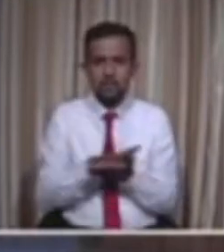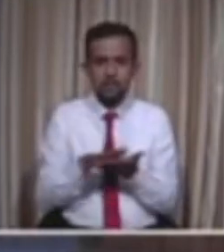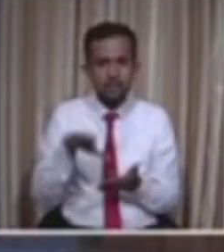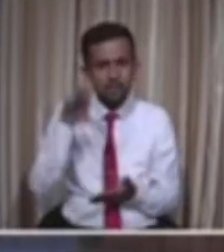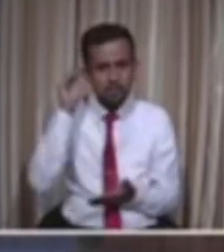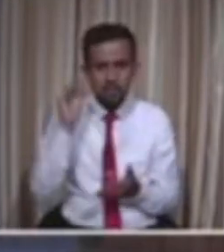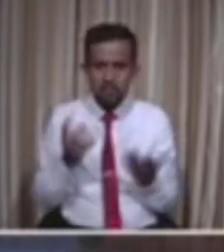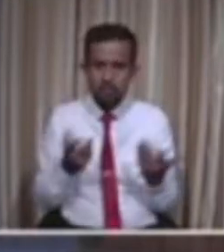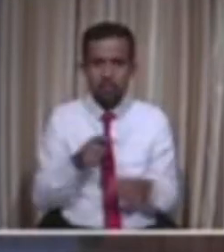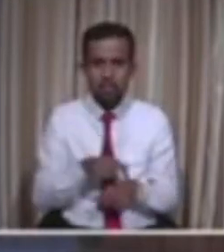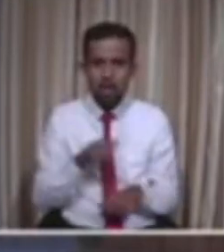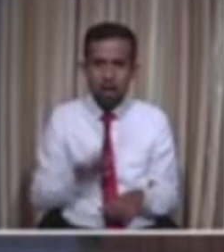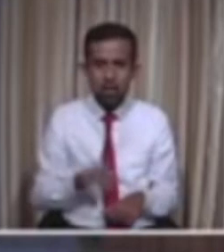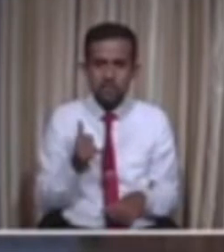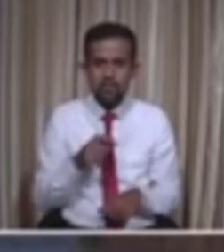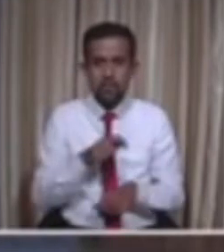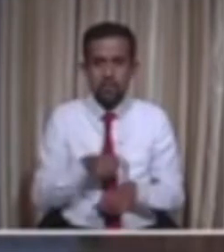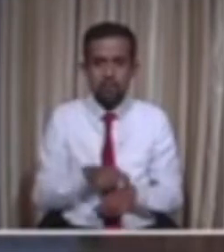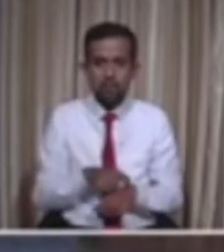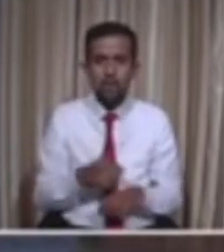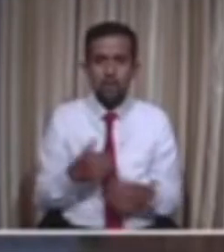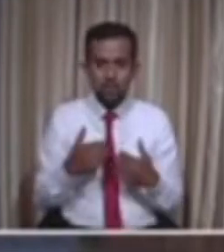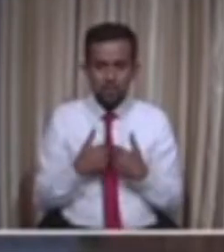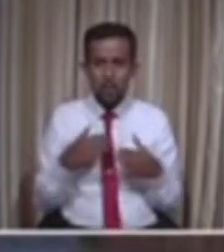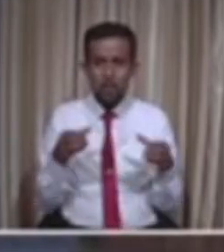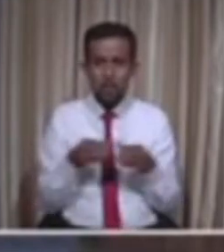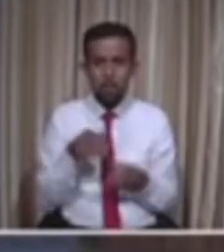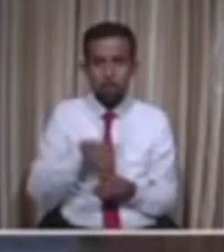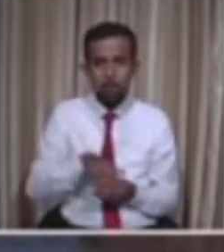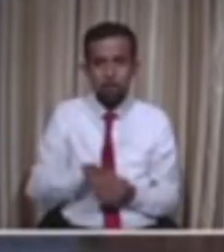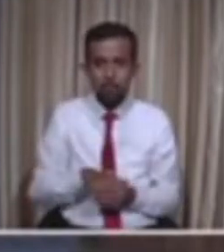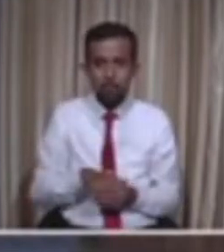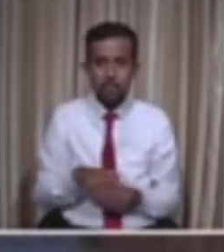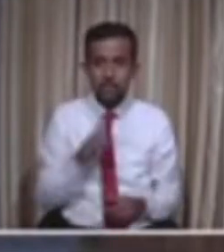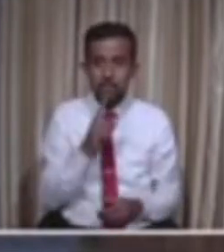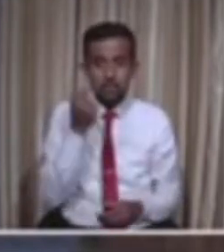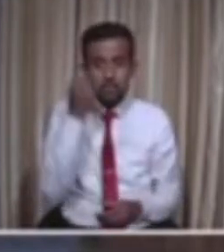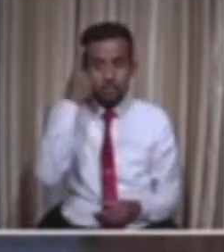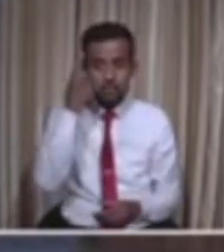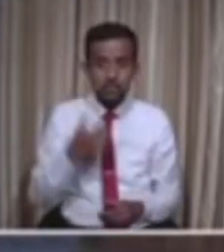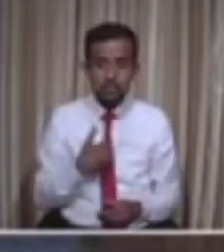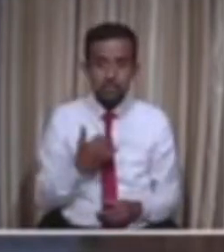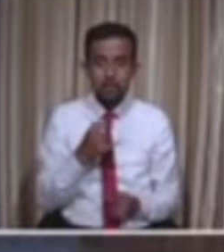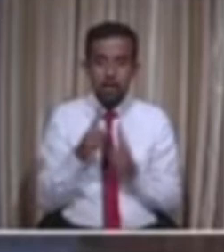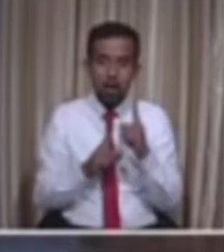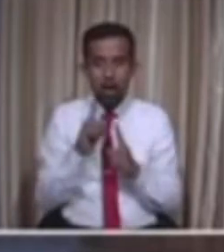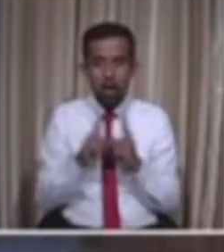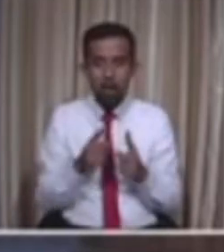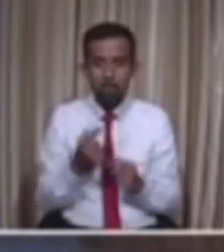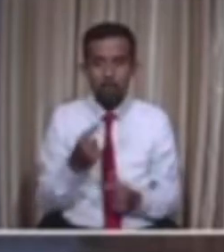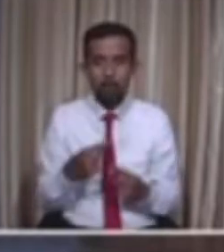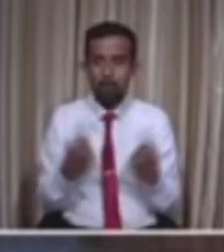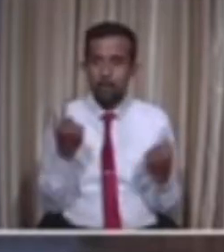අවස්ථා තිබ්බා. සමහර අවස්ථාවල අපි පක්ෂය ඇතුළ අපි ගෙනාව යෝජනා අපි සමහර ලාවට සාකච්ඡා කරා වෙනස් මත